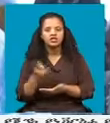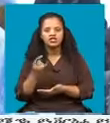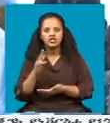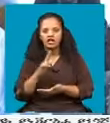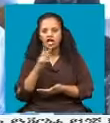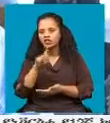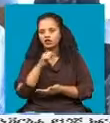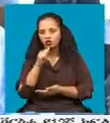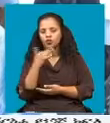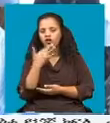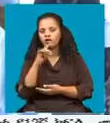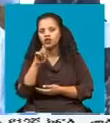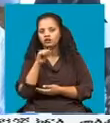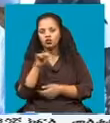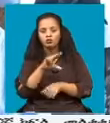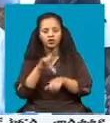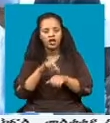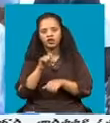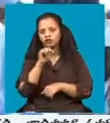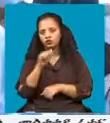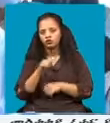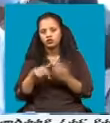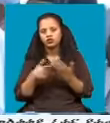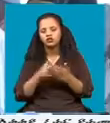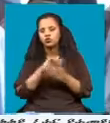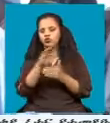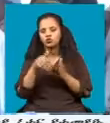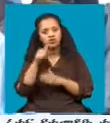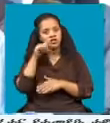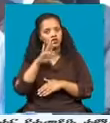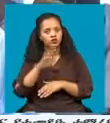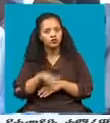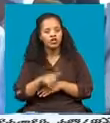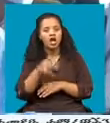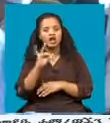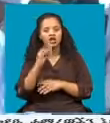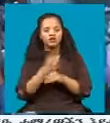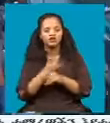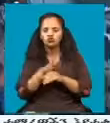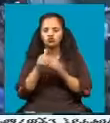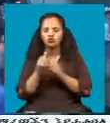አልጠየቁም፣ ቀለም አልጠየቁም፣ ብሔር አልጠየቁም። ስለዚህ ሁሉን የሰው ልጅ አላህ ፍጡር ሁሉ መርዳት ነው።